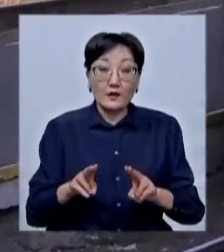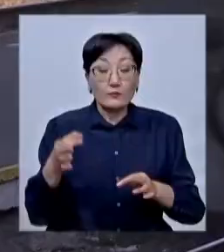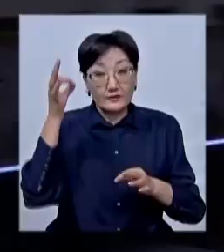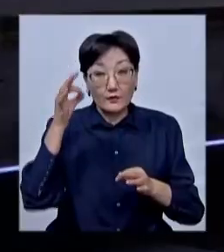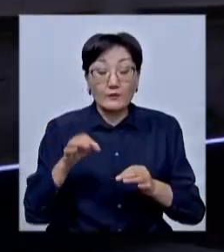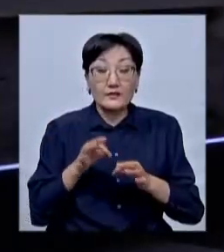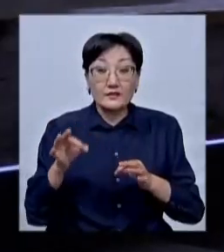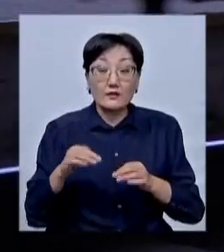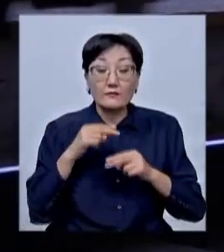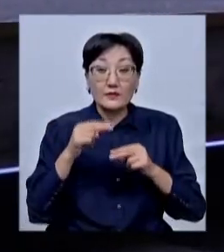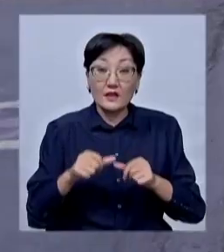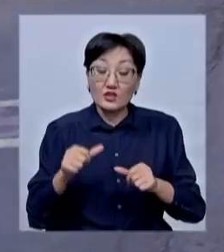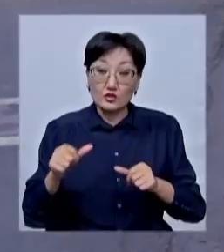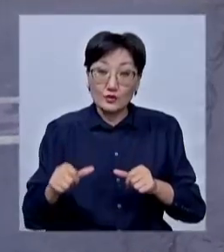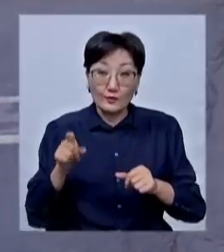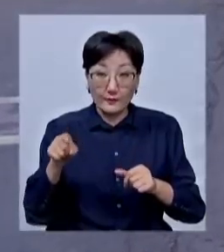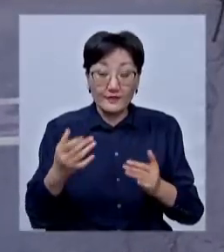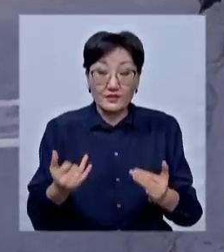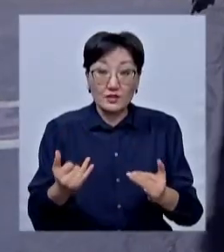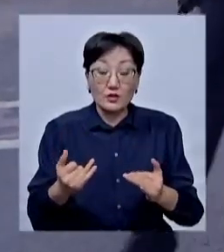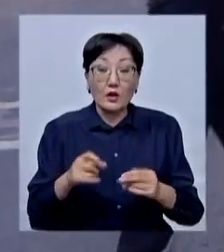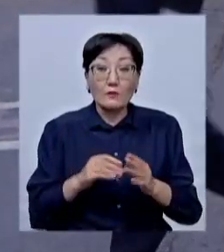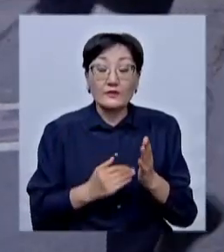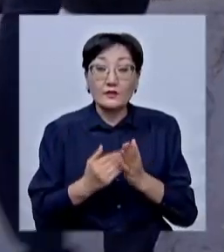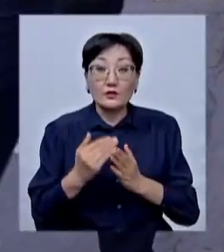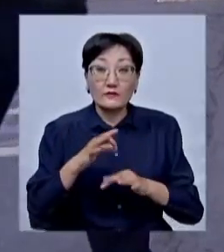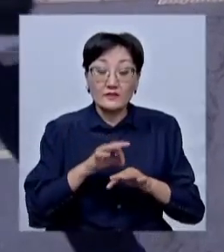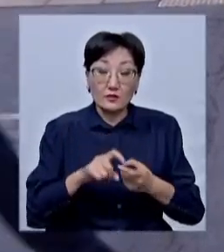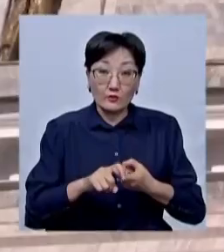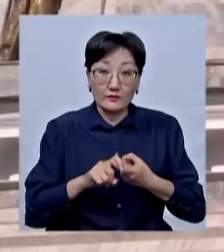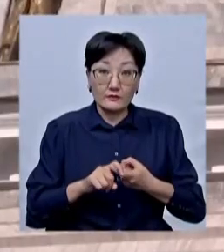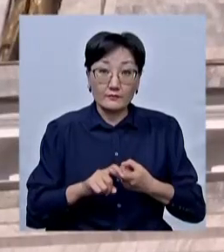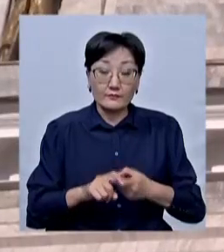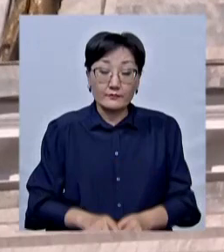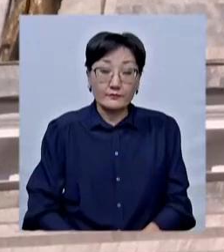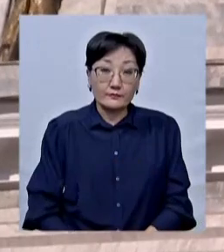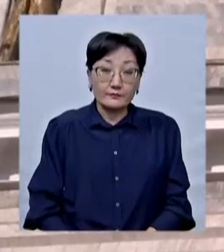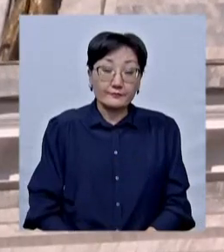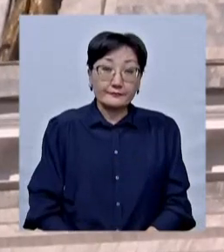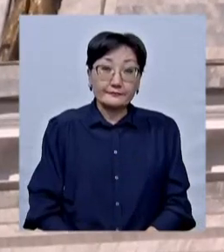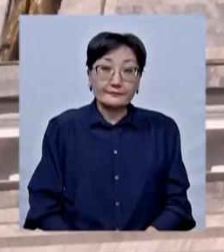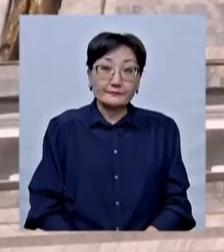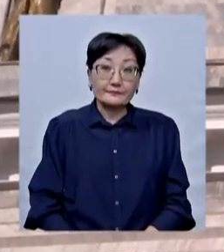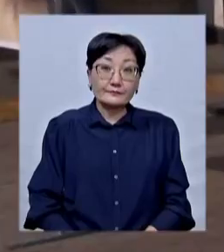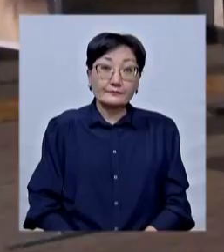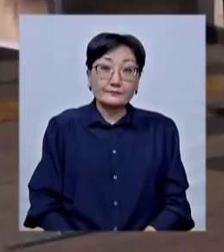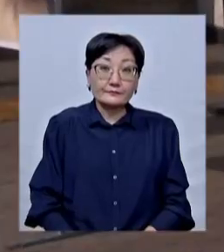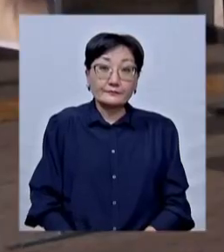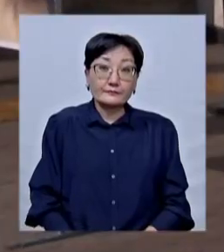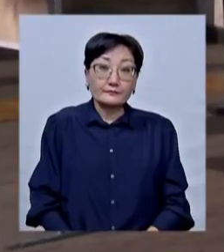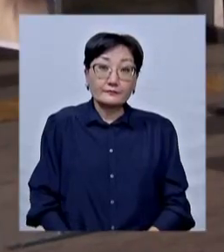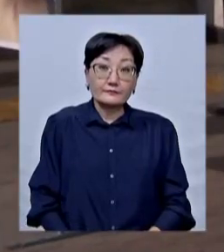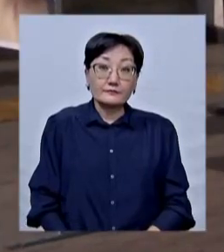вышеупомянутым регионам внимание особое. Там сейчас наблюдается рост заражения коронавирусом. Айдана Нураш, Улагат Арган, Медет Саматулы,